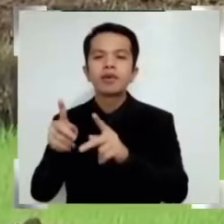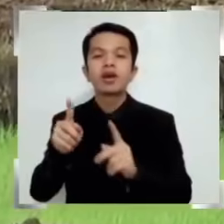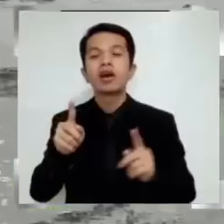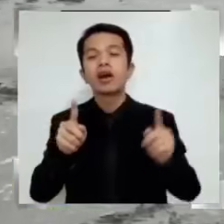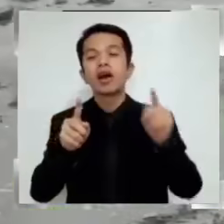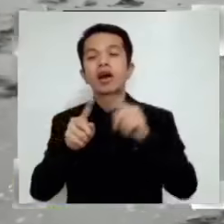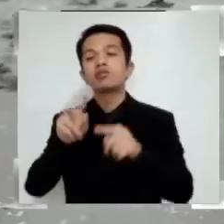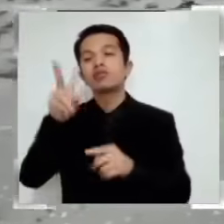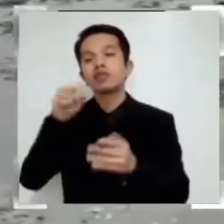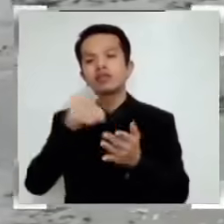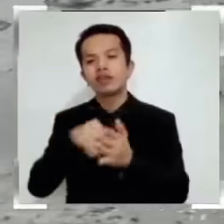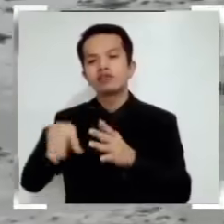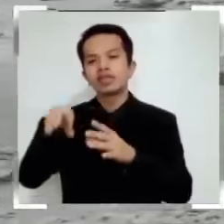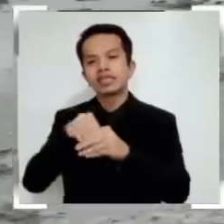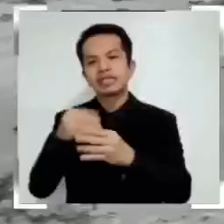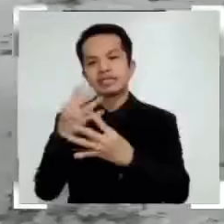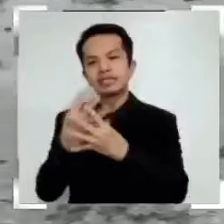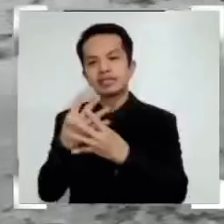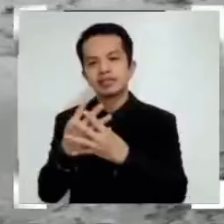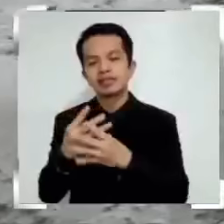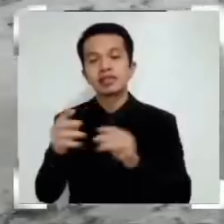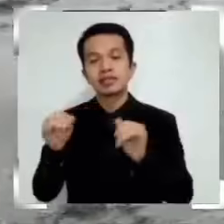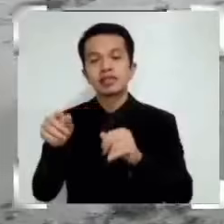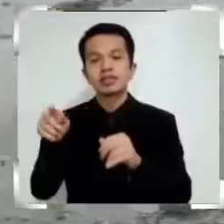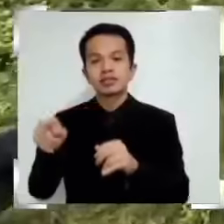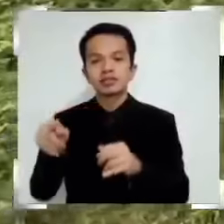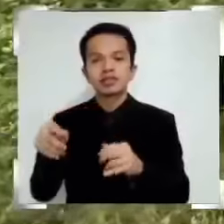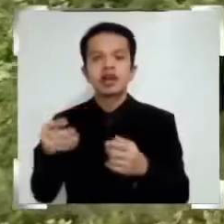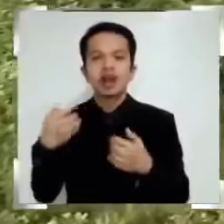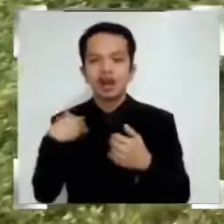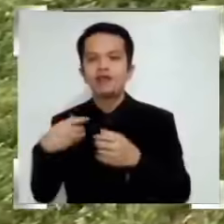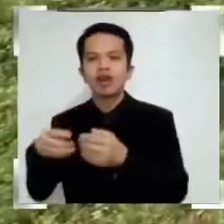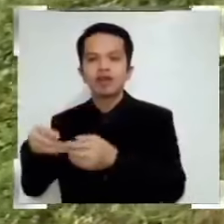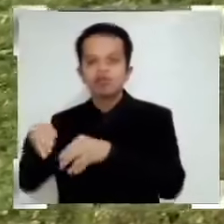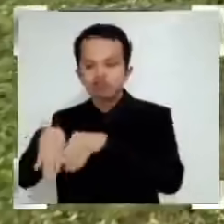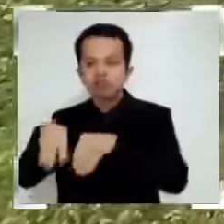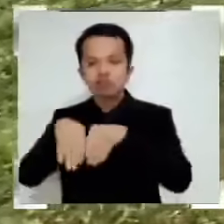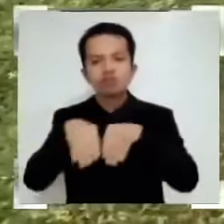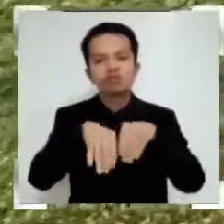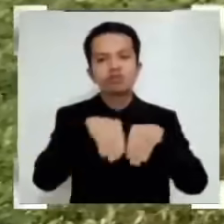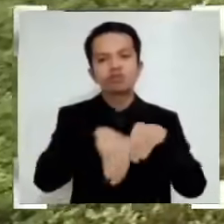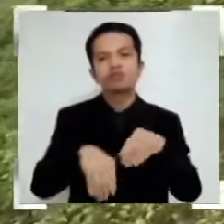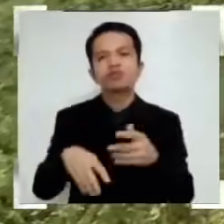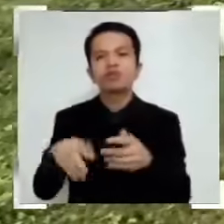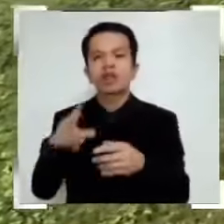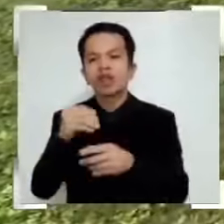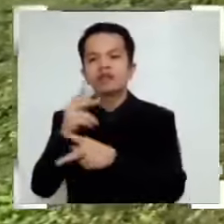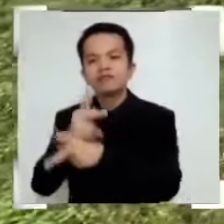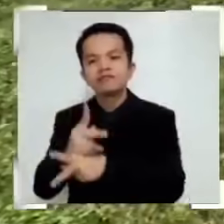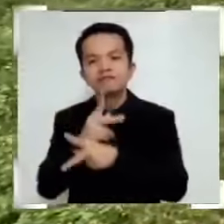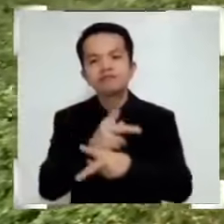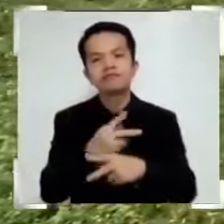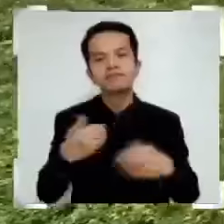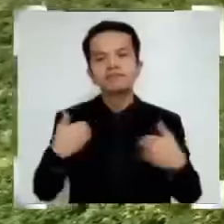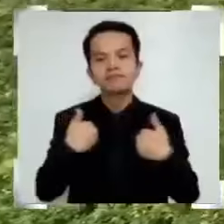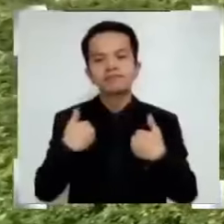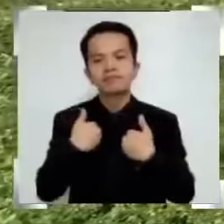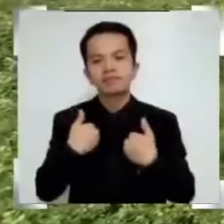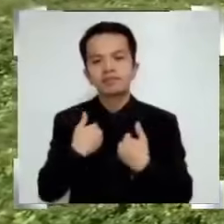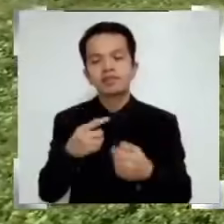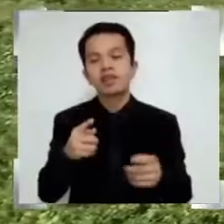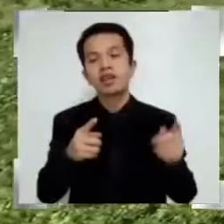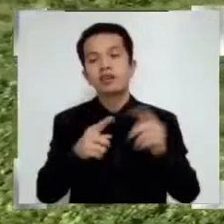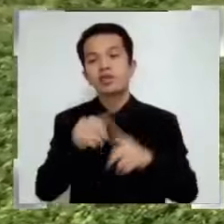dito. Merong nakatutok sa pagsasaka, pagtatanim at pag-aalaga ng hayop, lalo't 500 hectares sa Iwahig